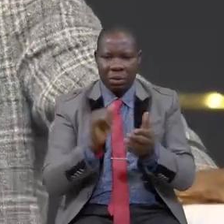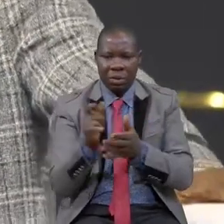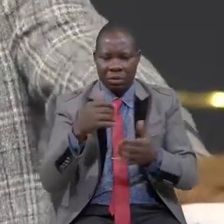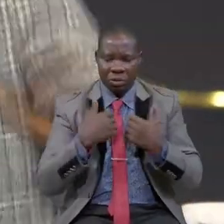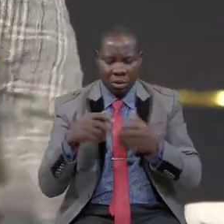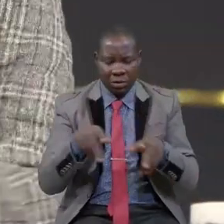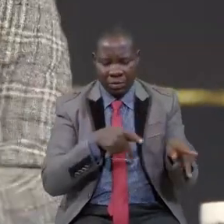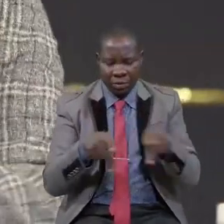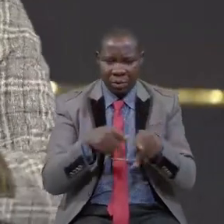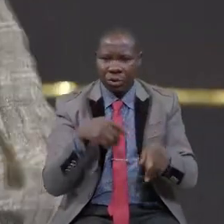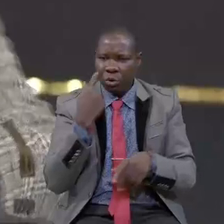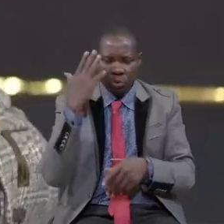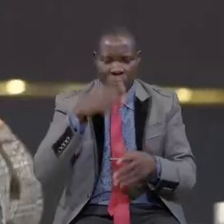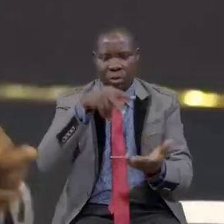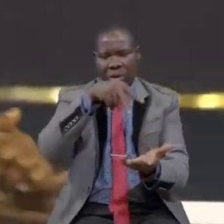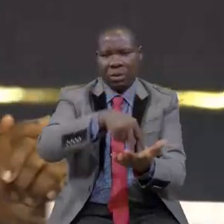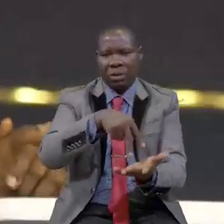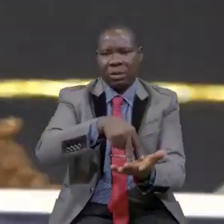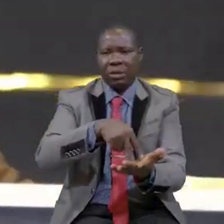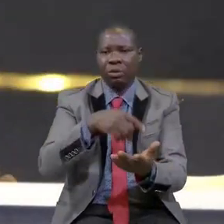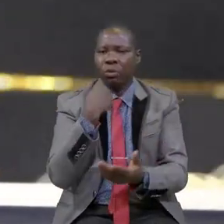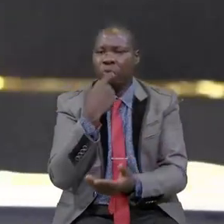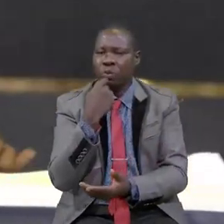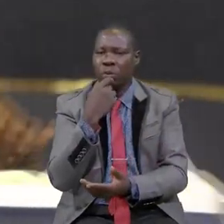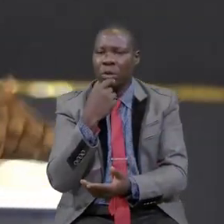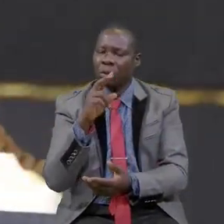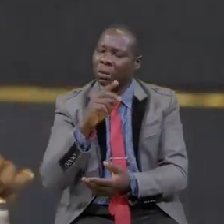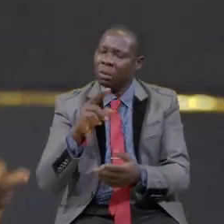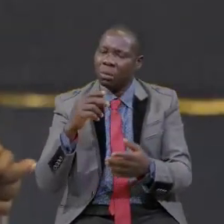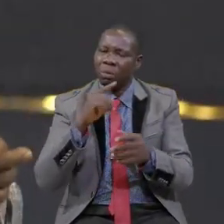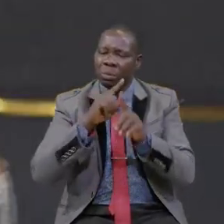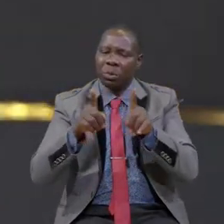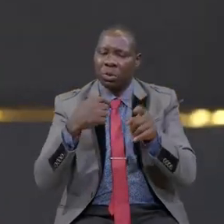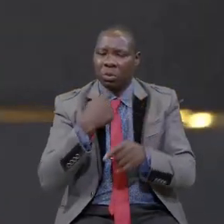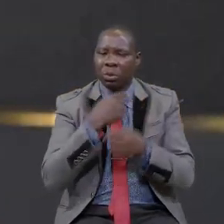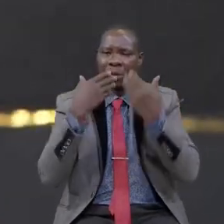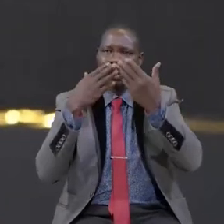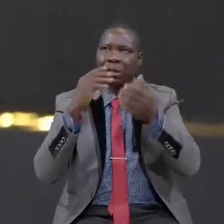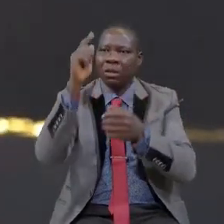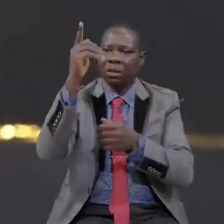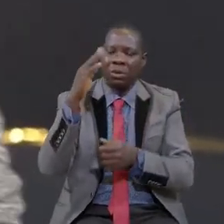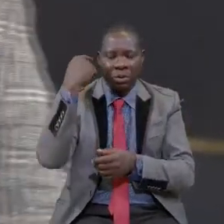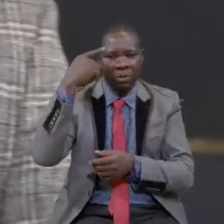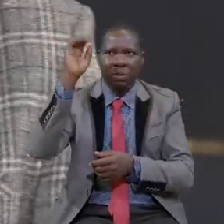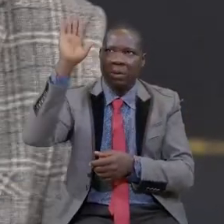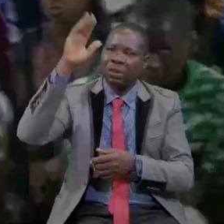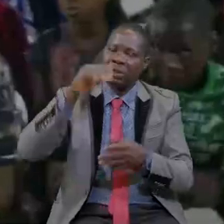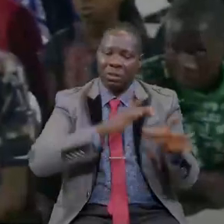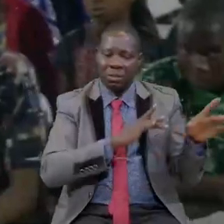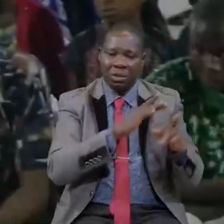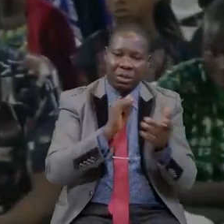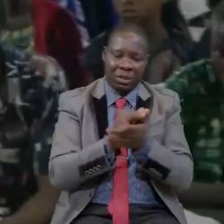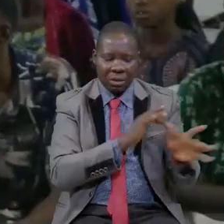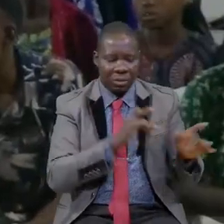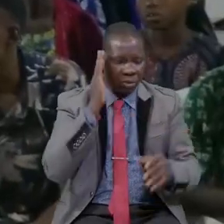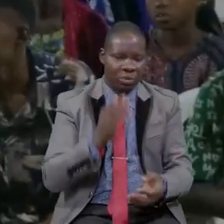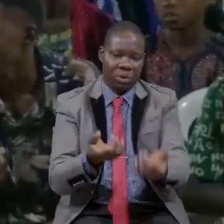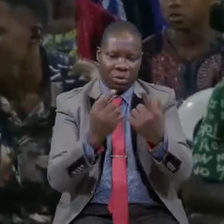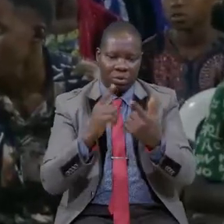qui résistera? Mais Dieu merci pour sa miséricorde. Cette miséricorde te parviendra ce